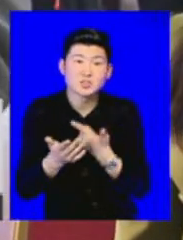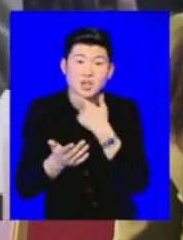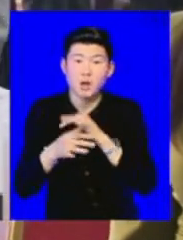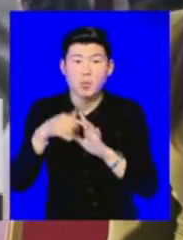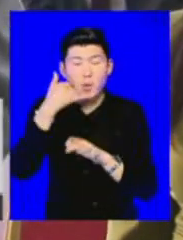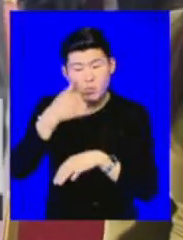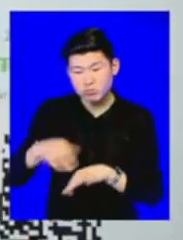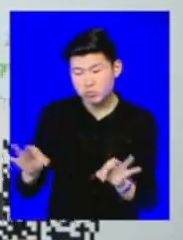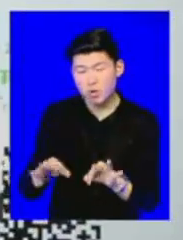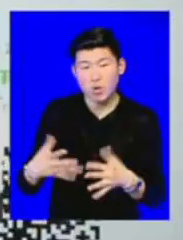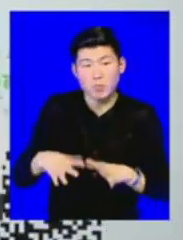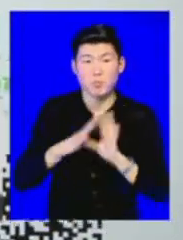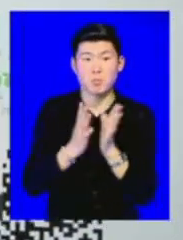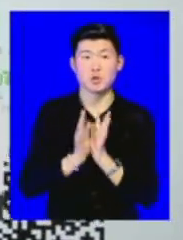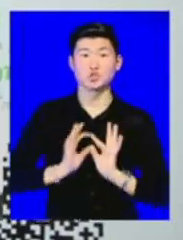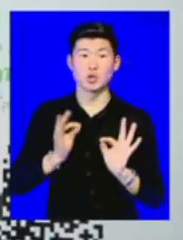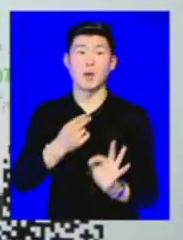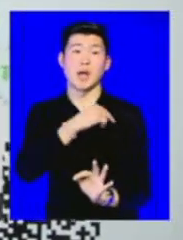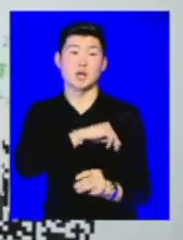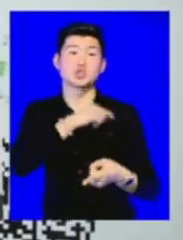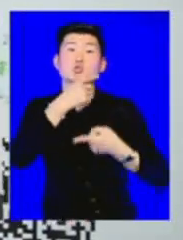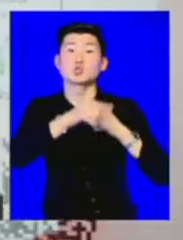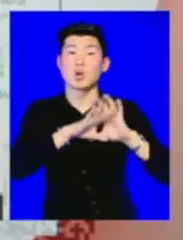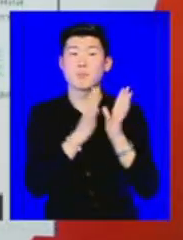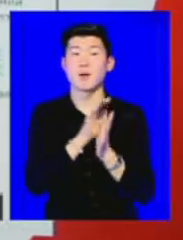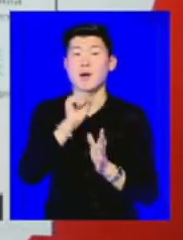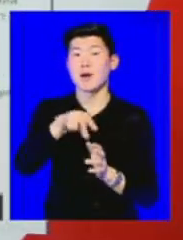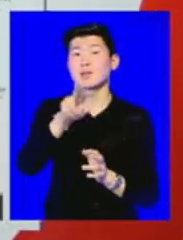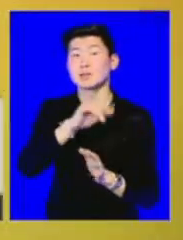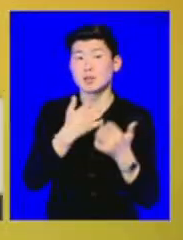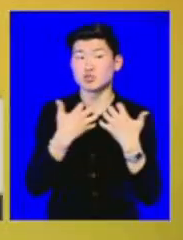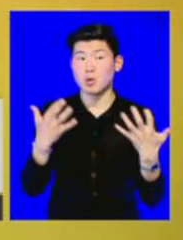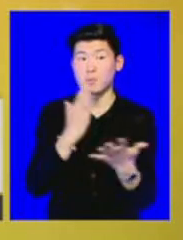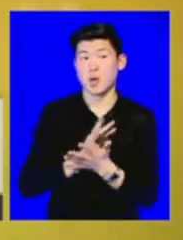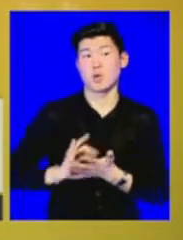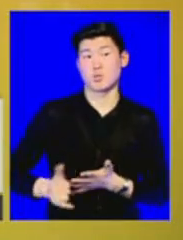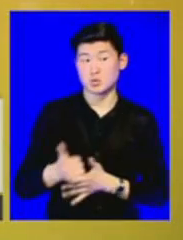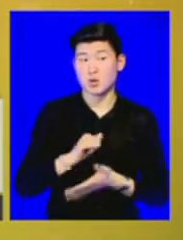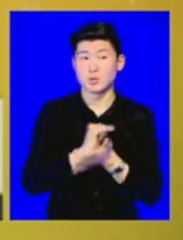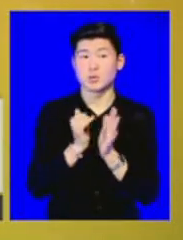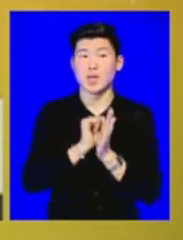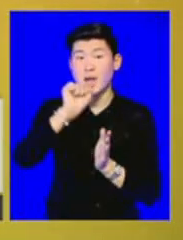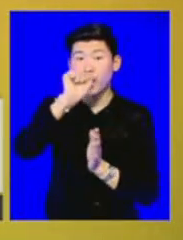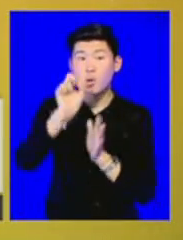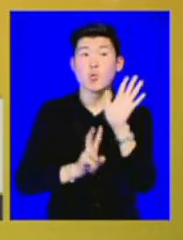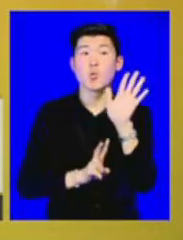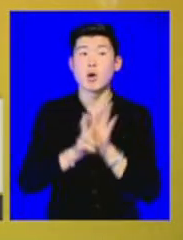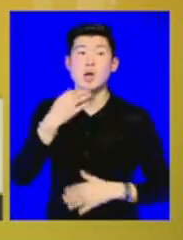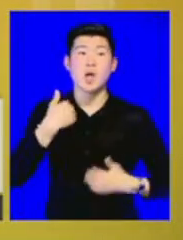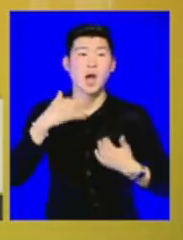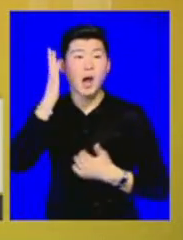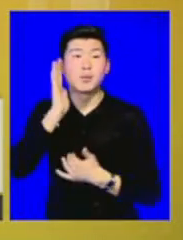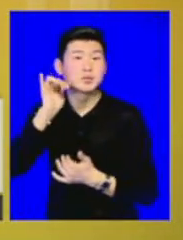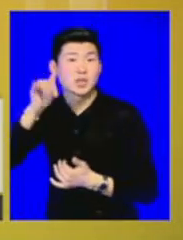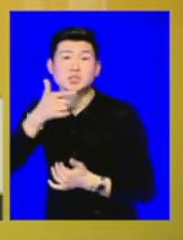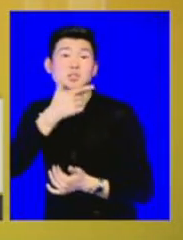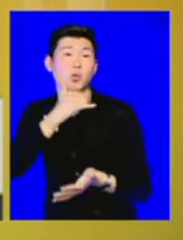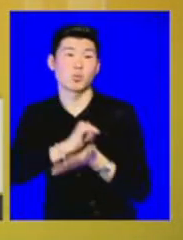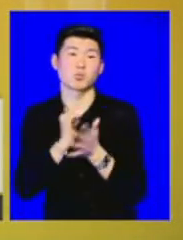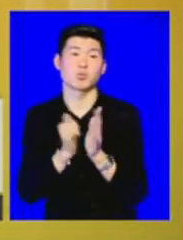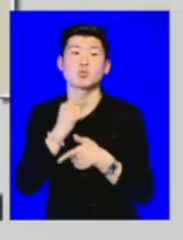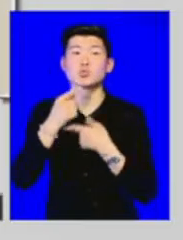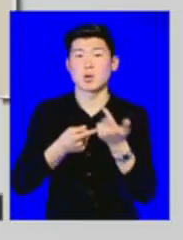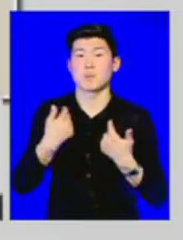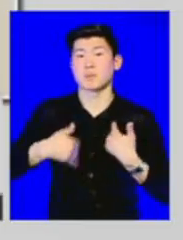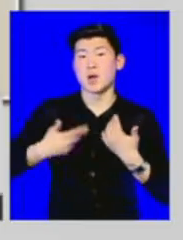гээгдүүлэх зэрэг зөв хэрэглэх ашиглах тал дээр алдаа дутагдал байдаг учраас асуудал тулгархад эцэг эхтэйгээ ярьж чадахгүй байх үе цөөнгүү гардаг хэмээн багш нар